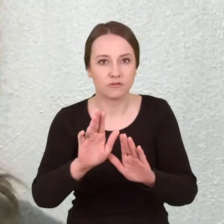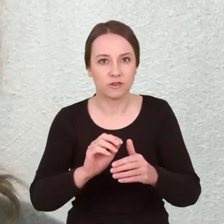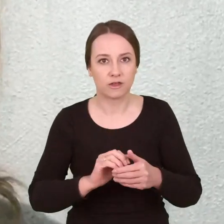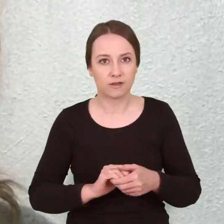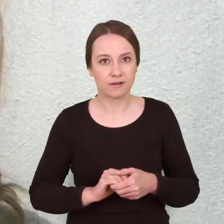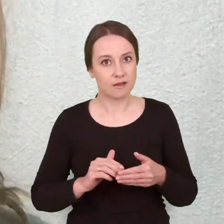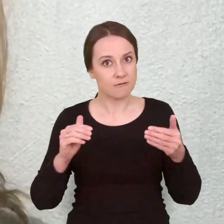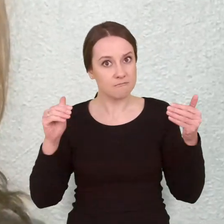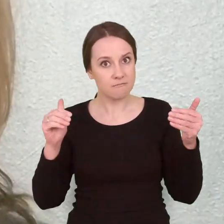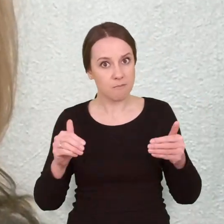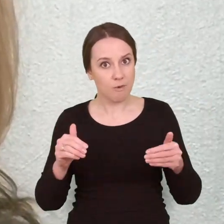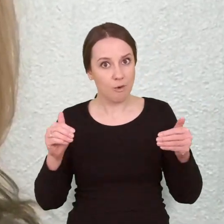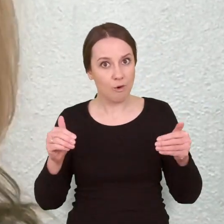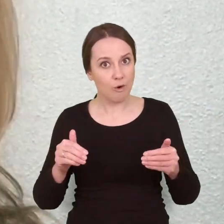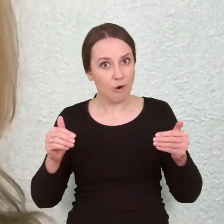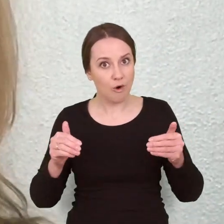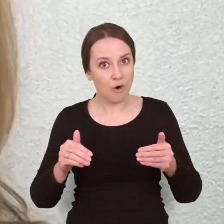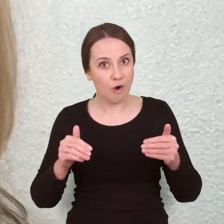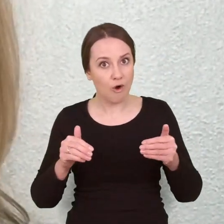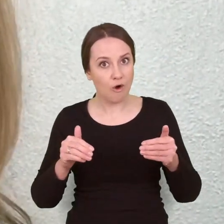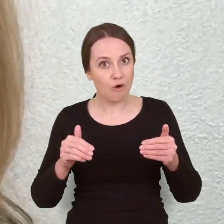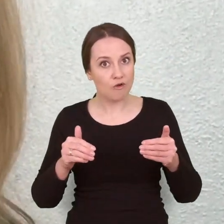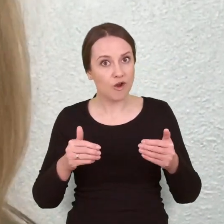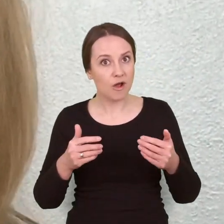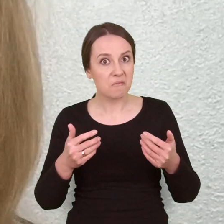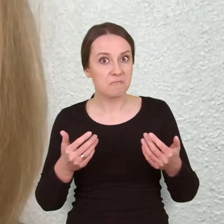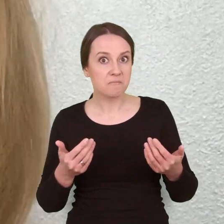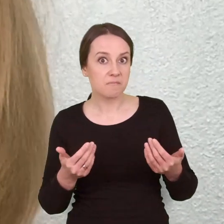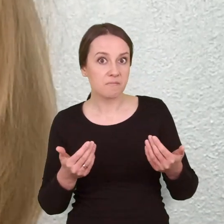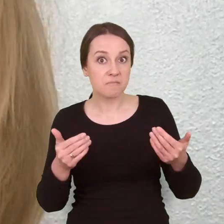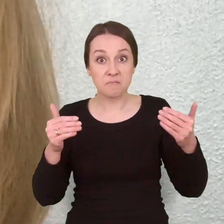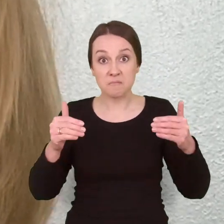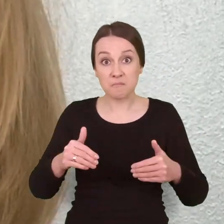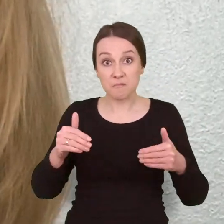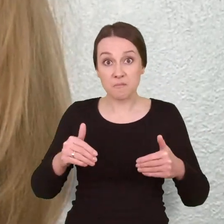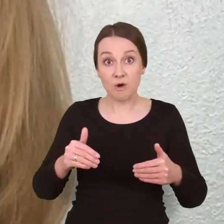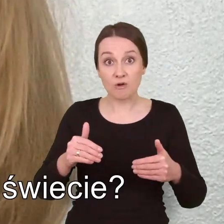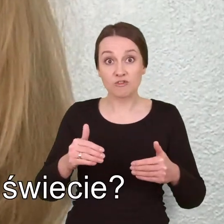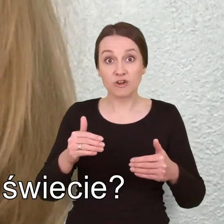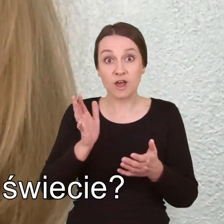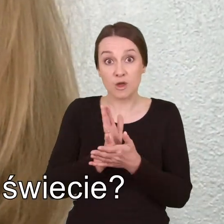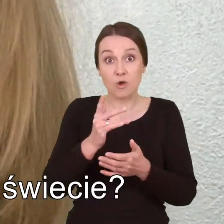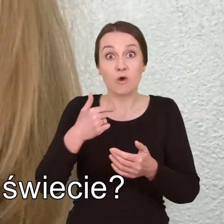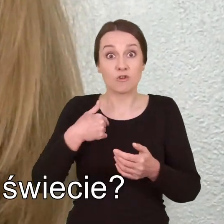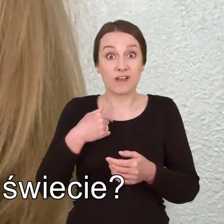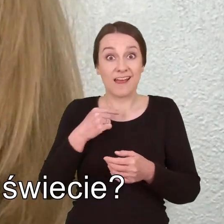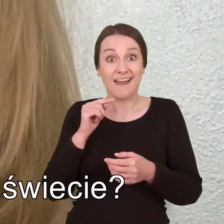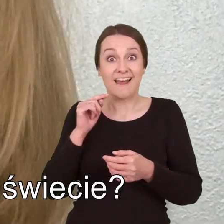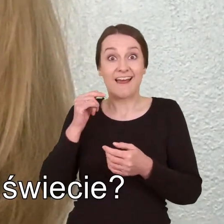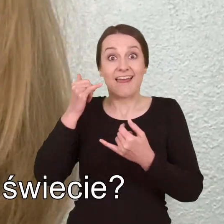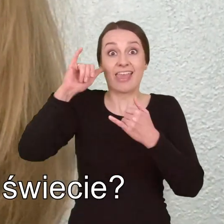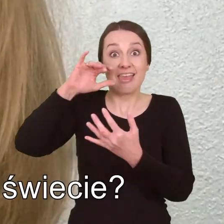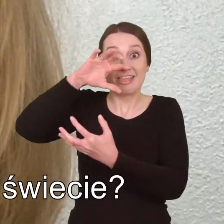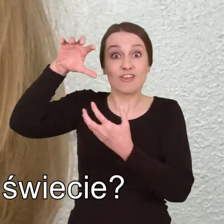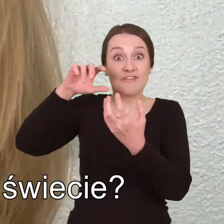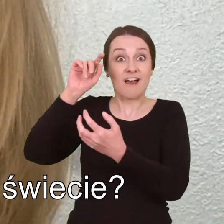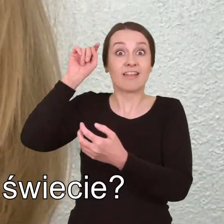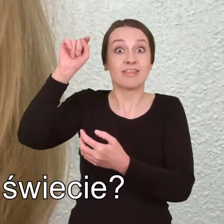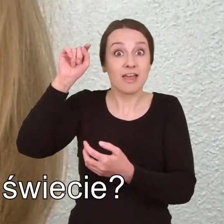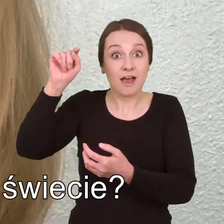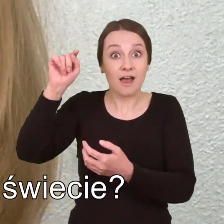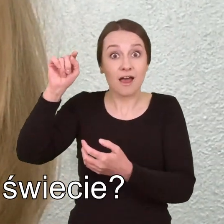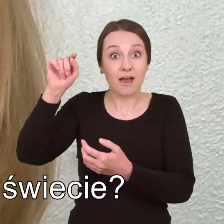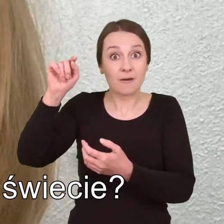Lecz czekajcie. Może ja jestem już na tamtym świecie.